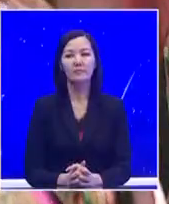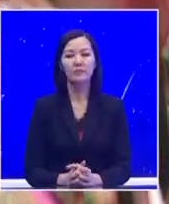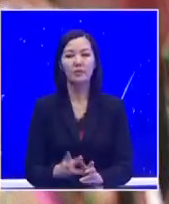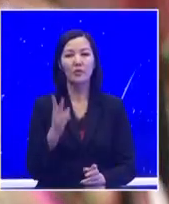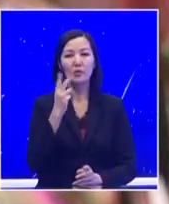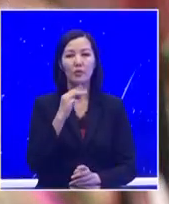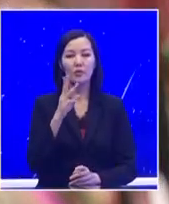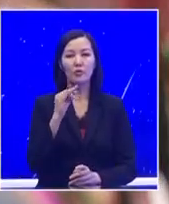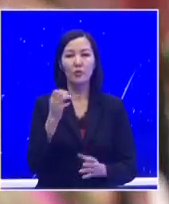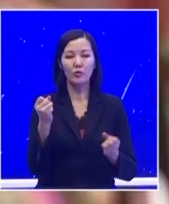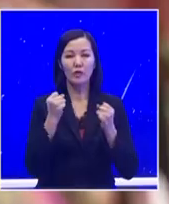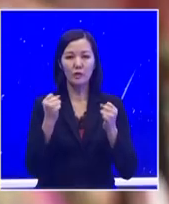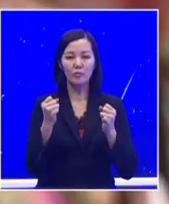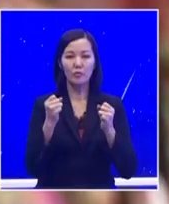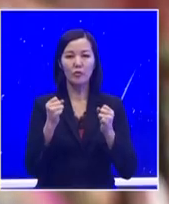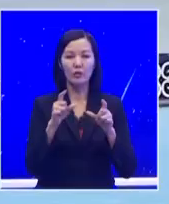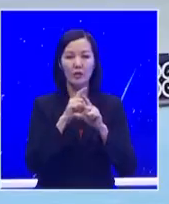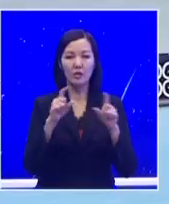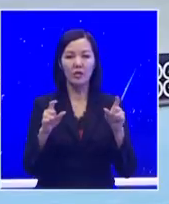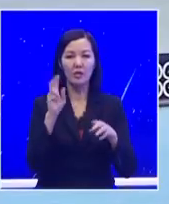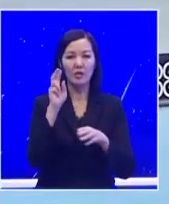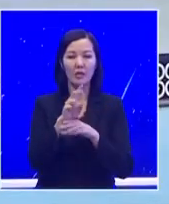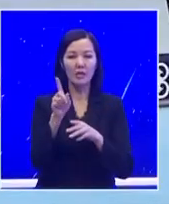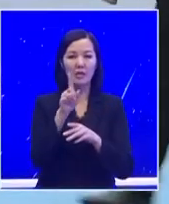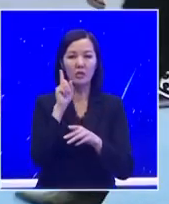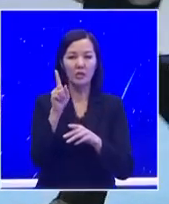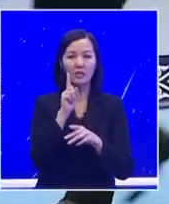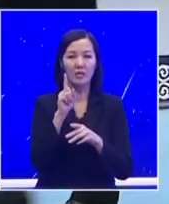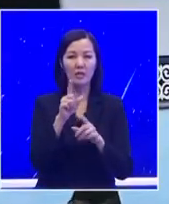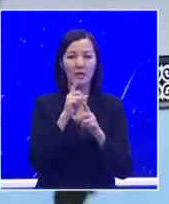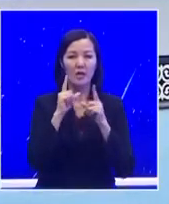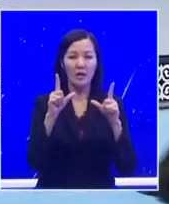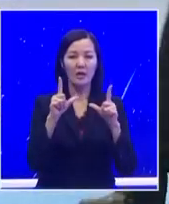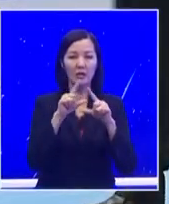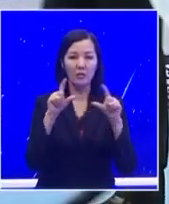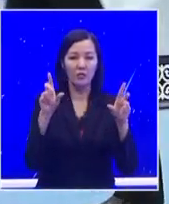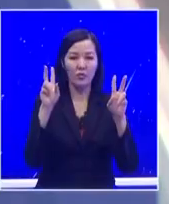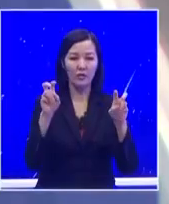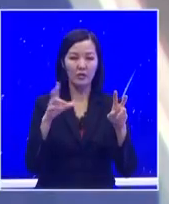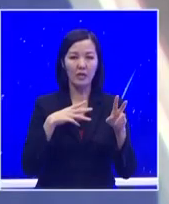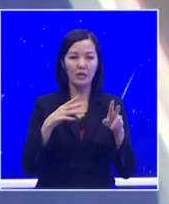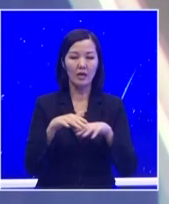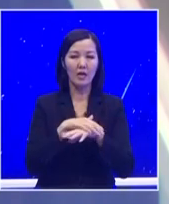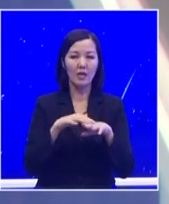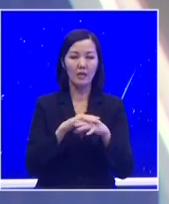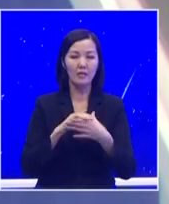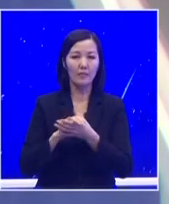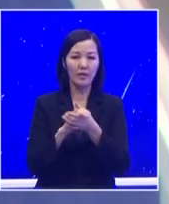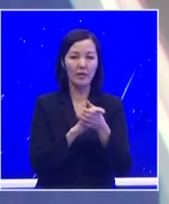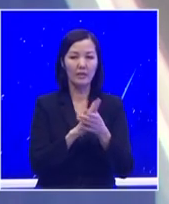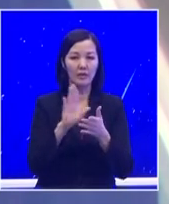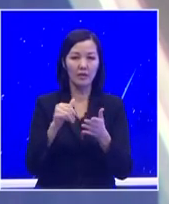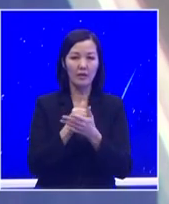Үшқоңырдағы спорт кешене жиналған халық осылай дебрандатты. Бұл тегін емес. Елдегі Қазақстан Халқы Ассамблеясының негізін елбасы Нұрсұлтан